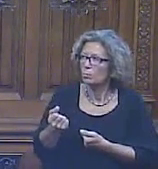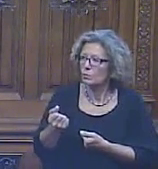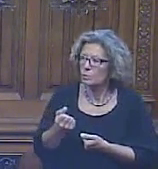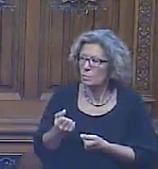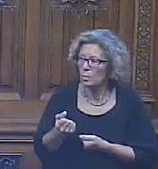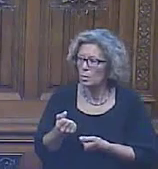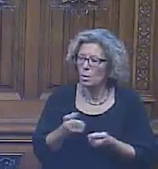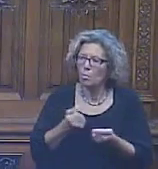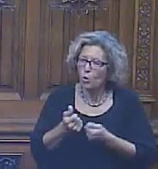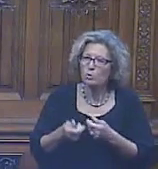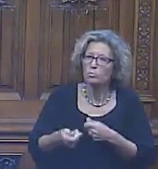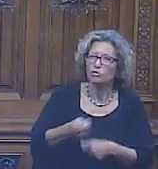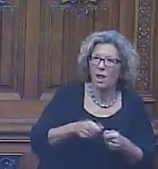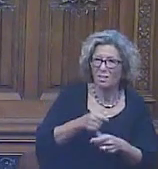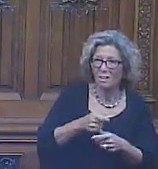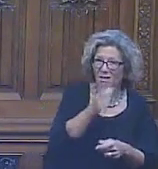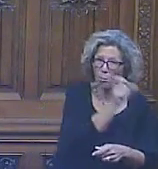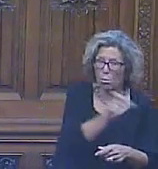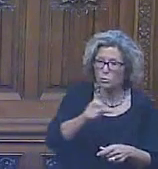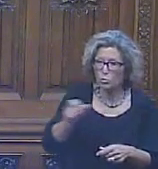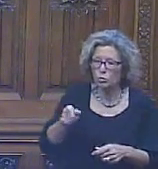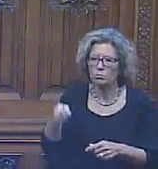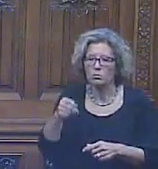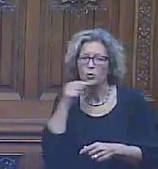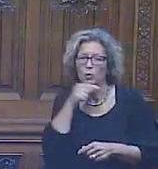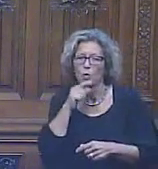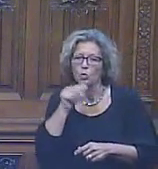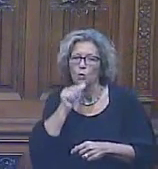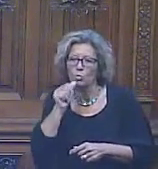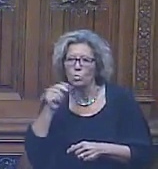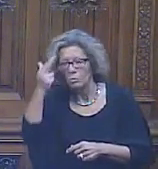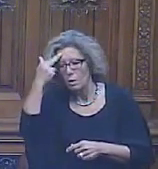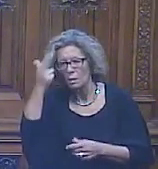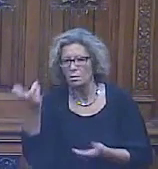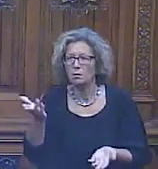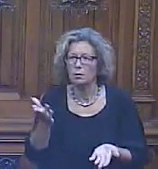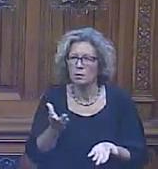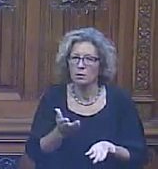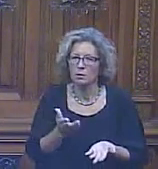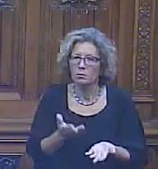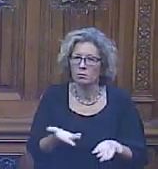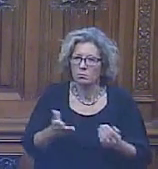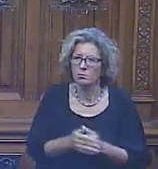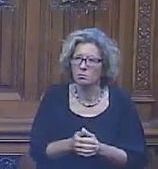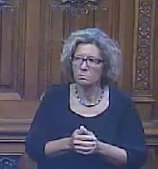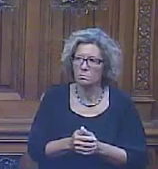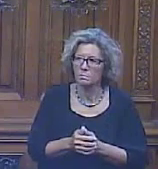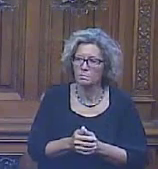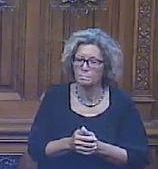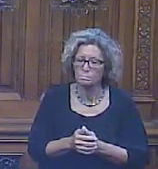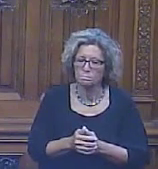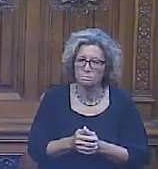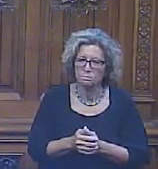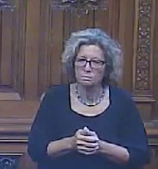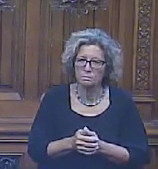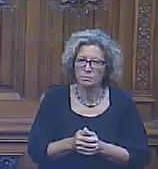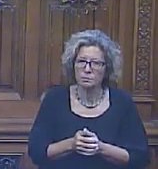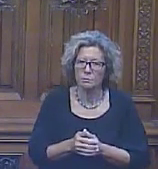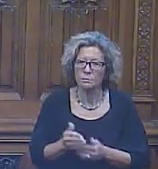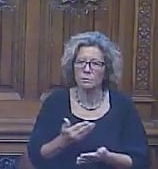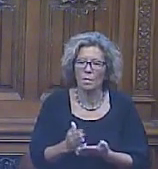die politisch handelnden Personen in dieser Stadt kennt, von Rot und Grün. Ja, meine Damen und Herren, und was